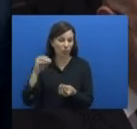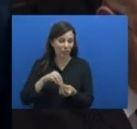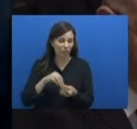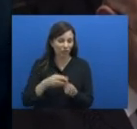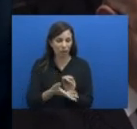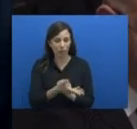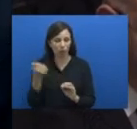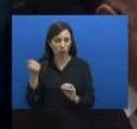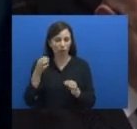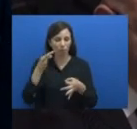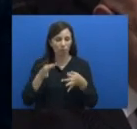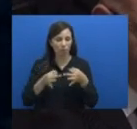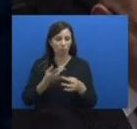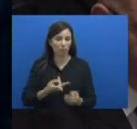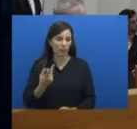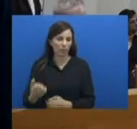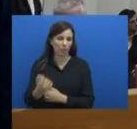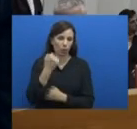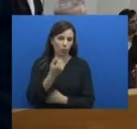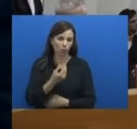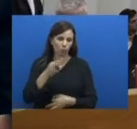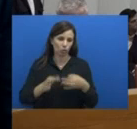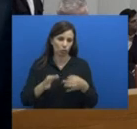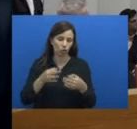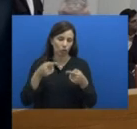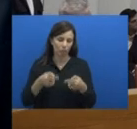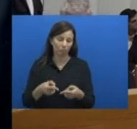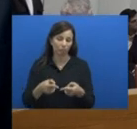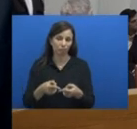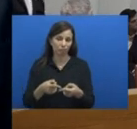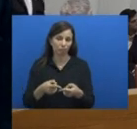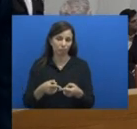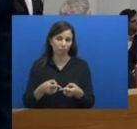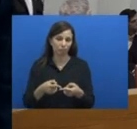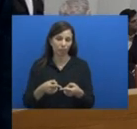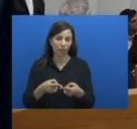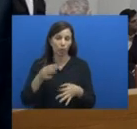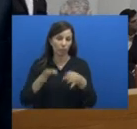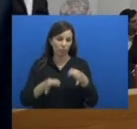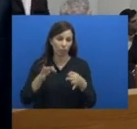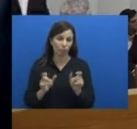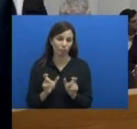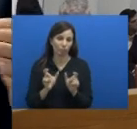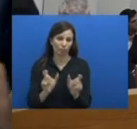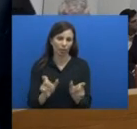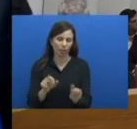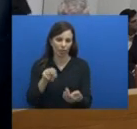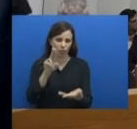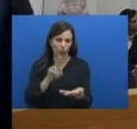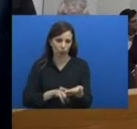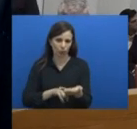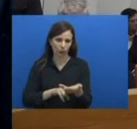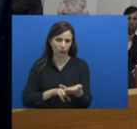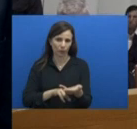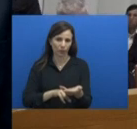يعني صدقت على يعني استمرار القانون فيا هلا بهم، وإذا يعني